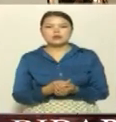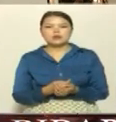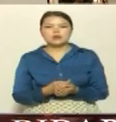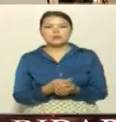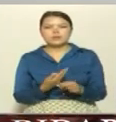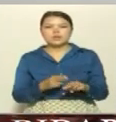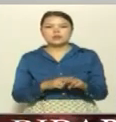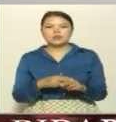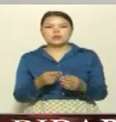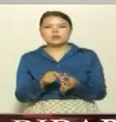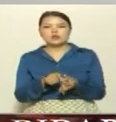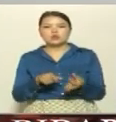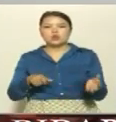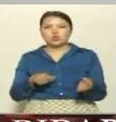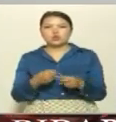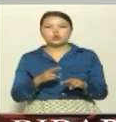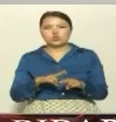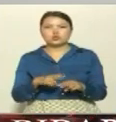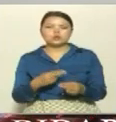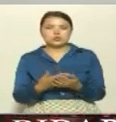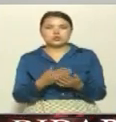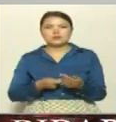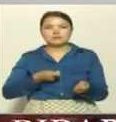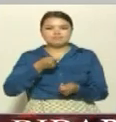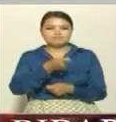разрезал ножом в области шеи.